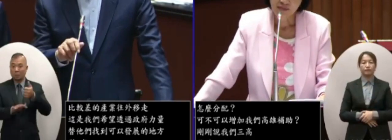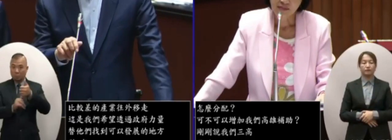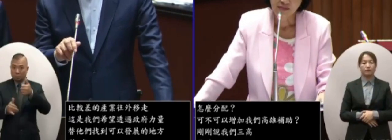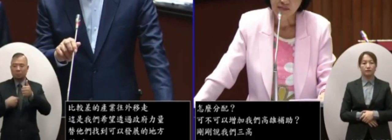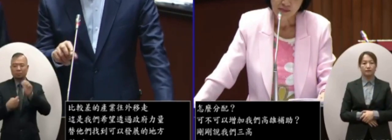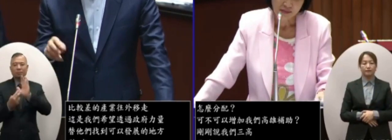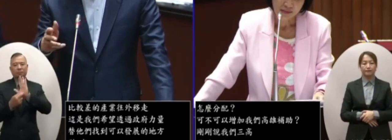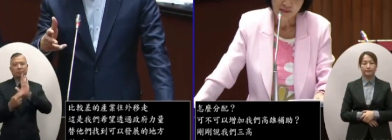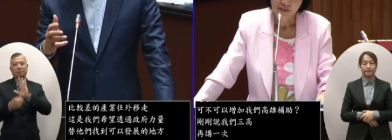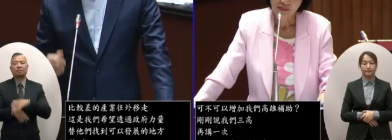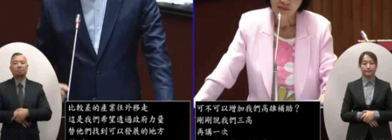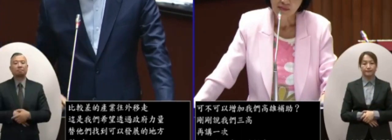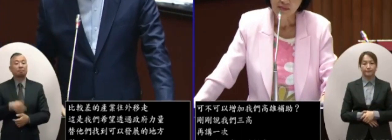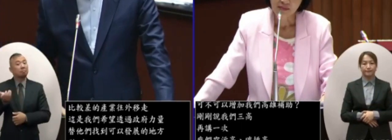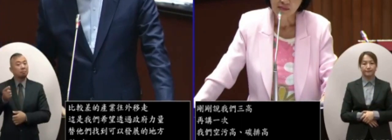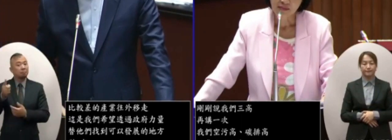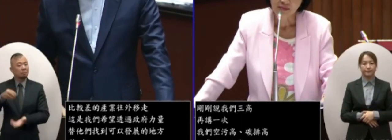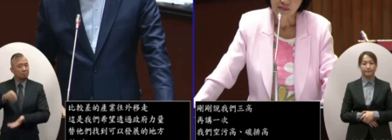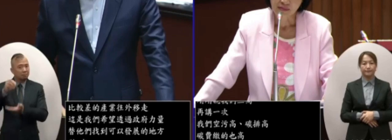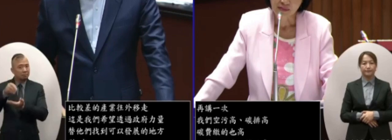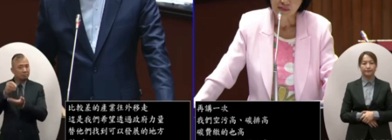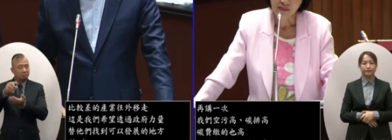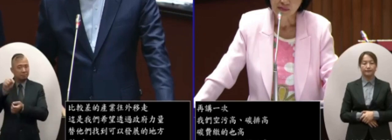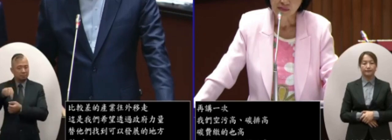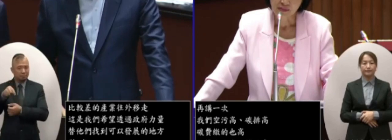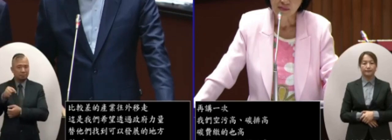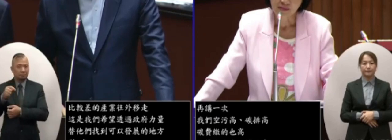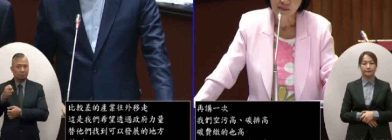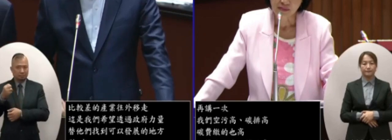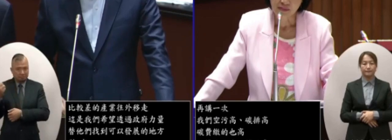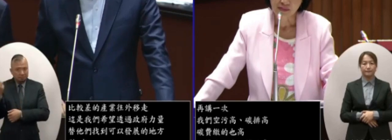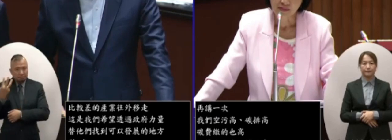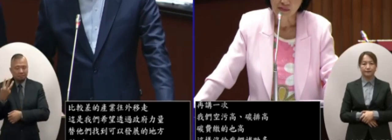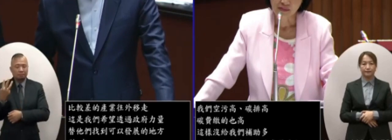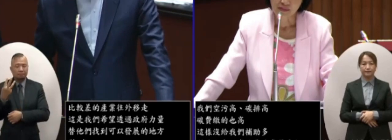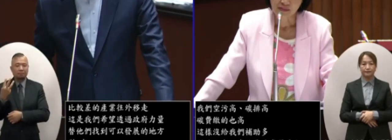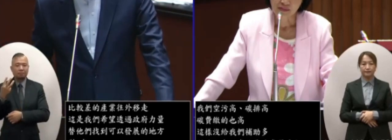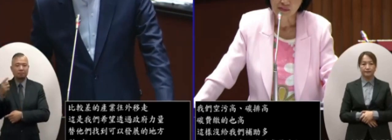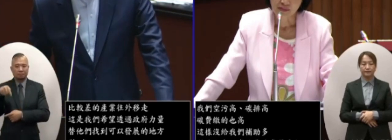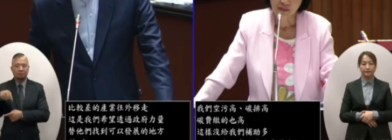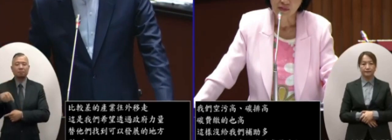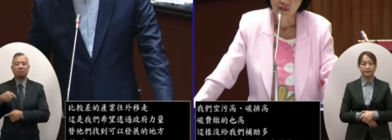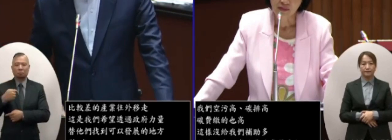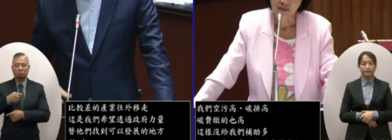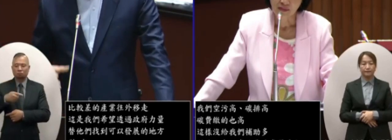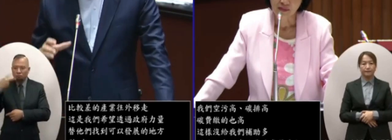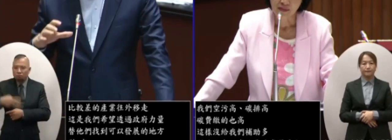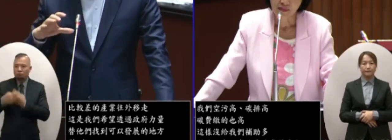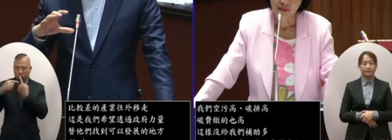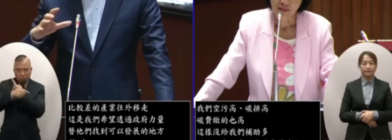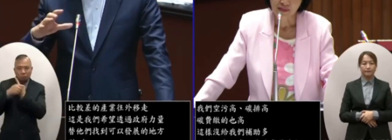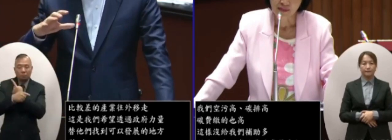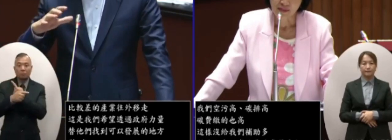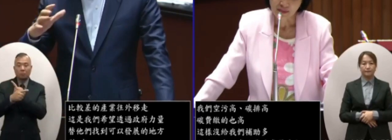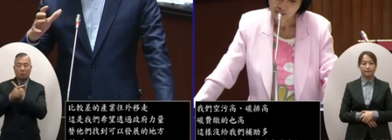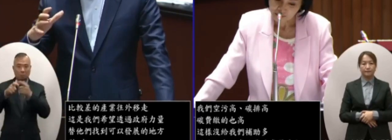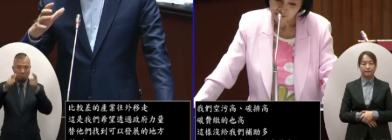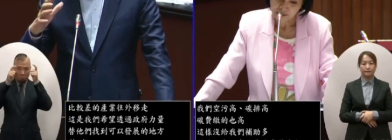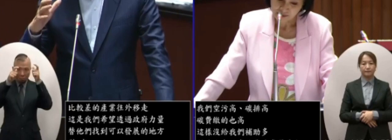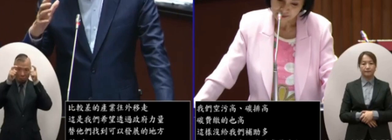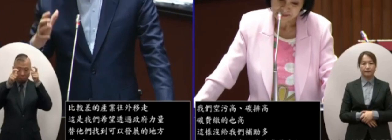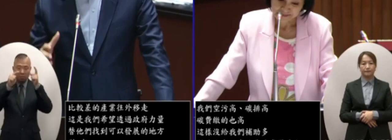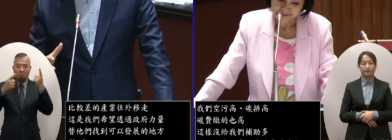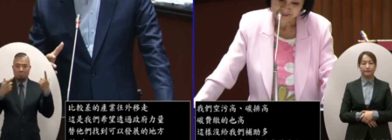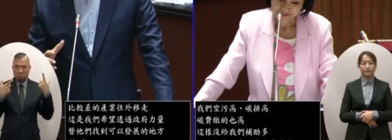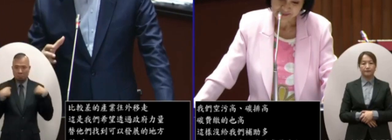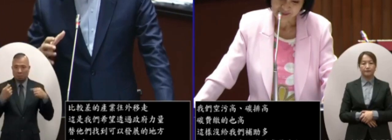刚才所指教的这三个领域啊，我们都可以再处理。我们会把高雄它原来产生碳高的地